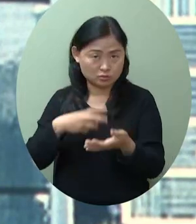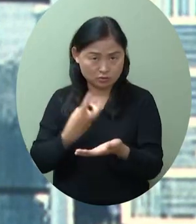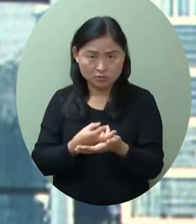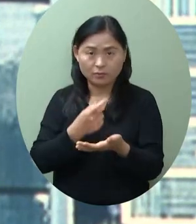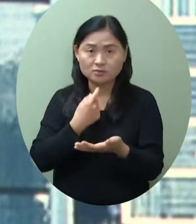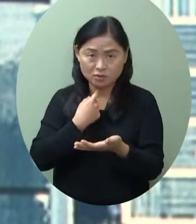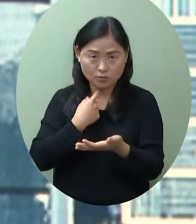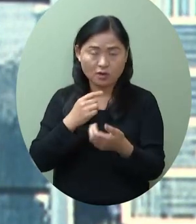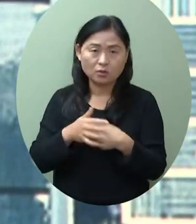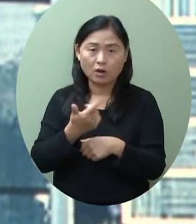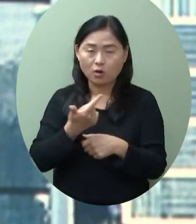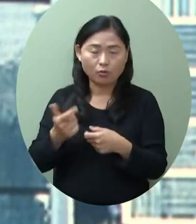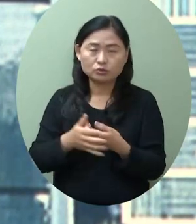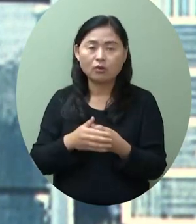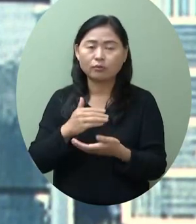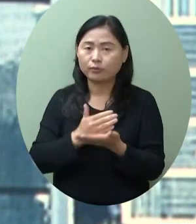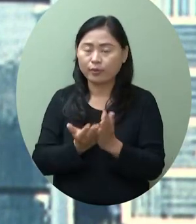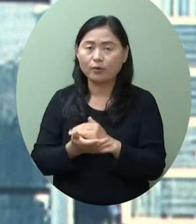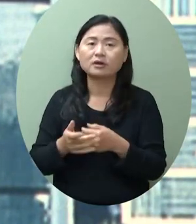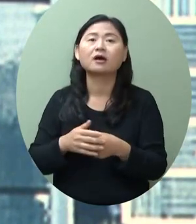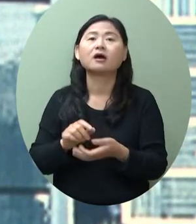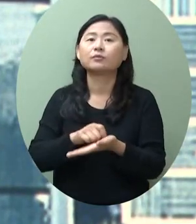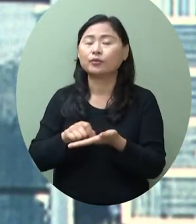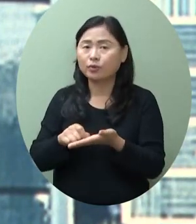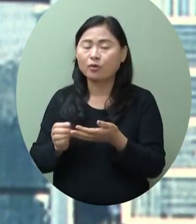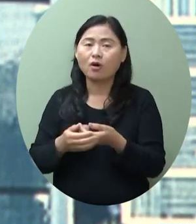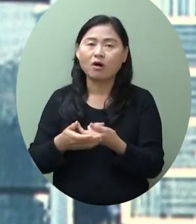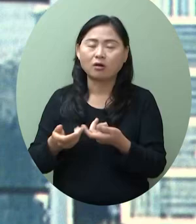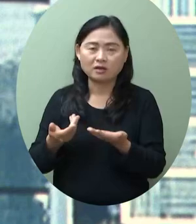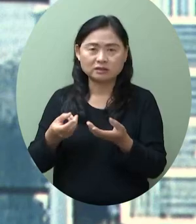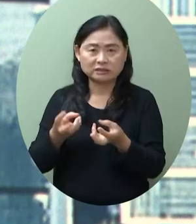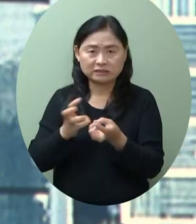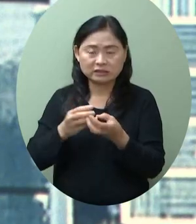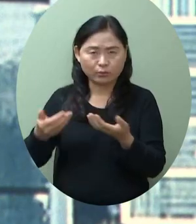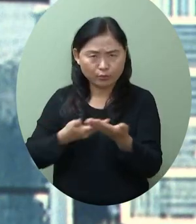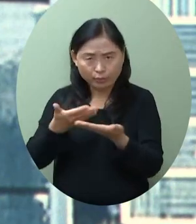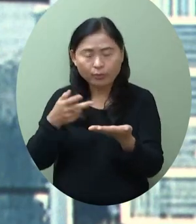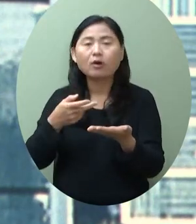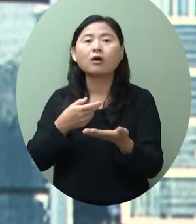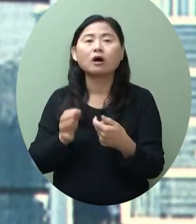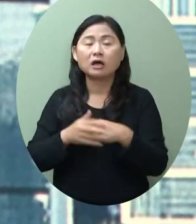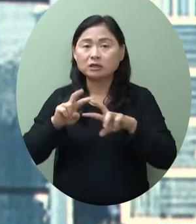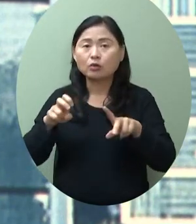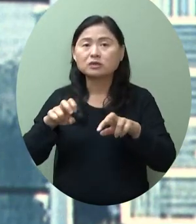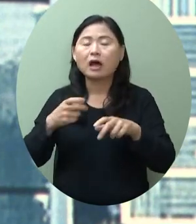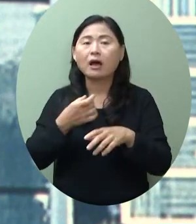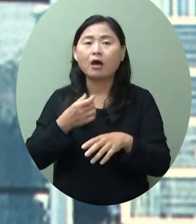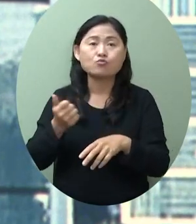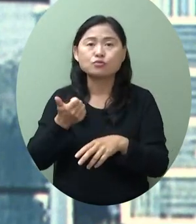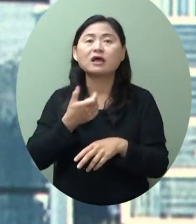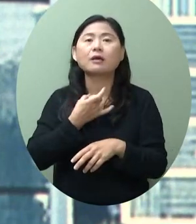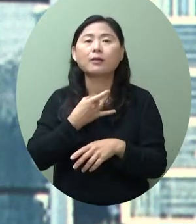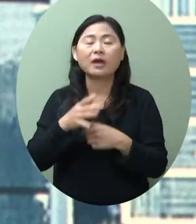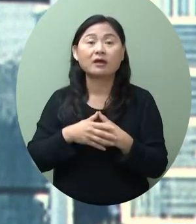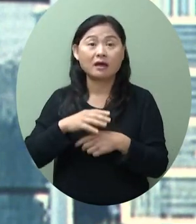為有好多嘅文書嘅往來啦，咁所以呢個調查未完成，但係一完成咧，我哋一定會採取適